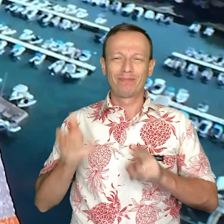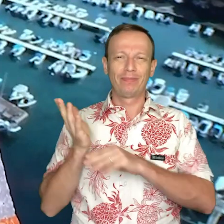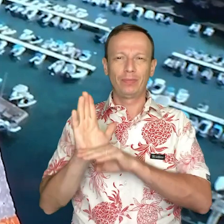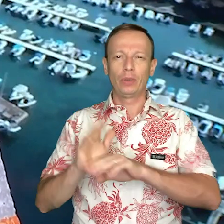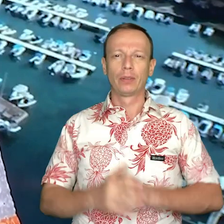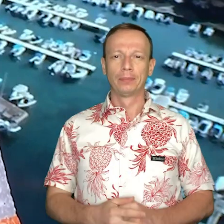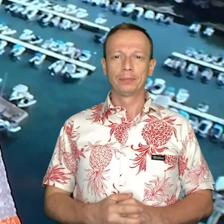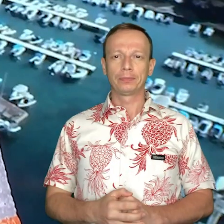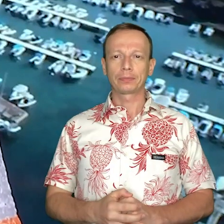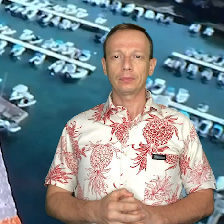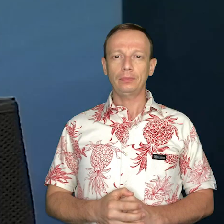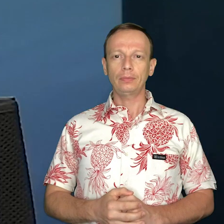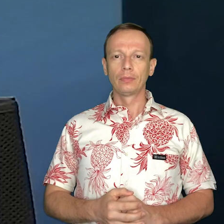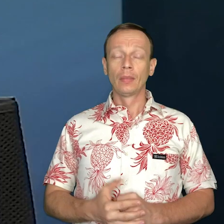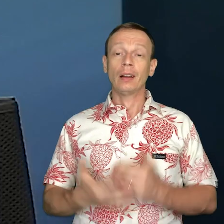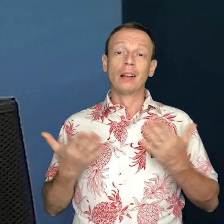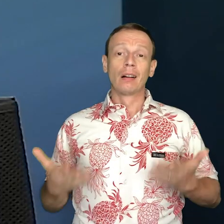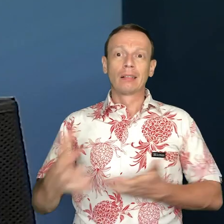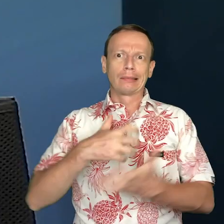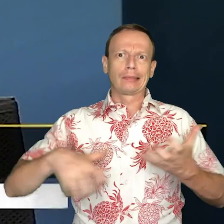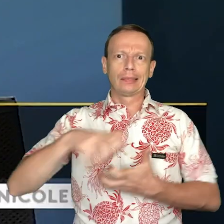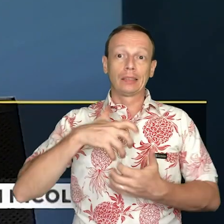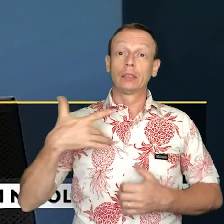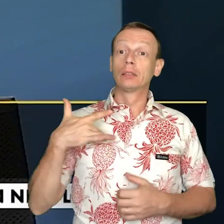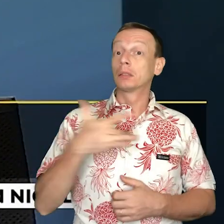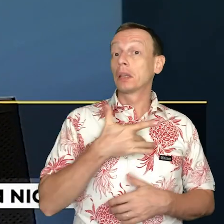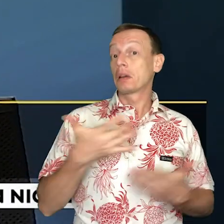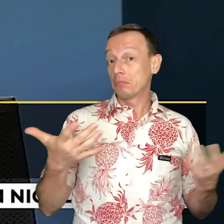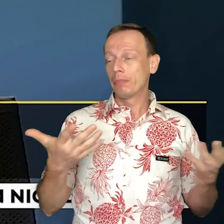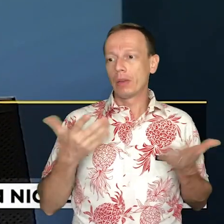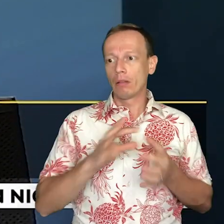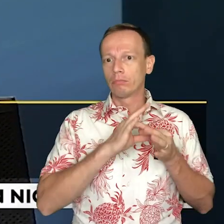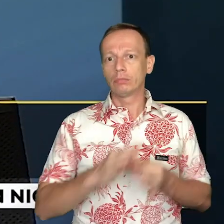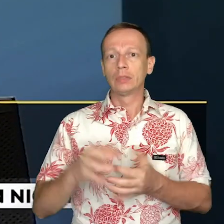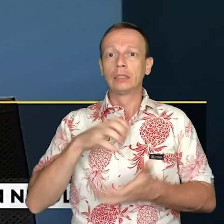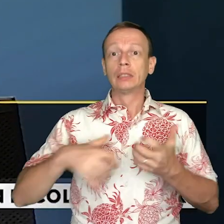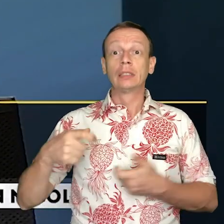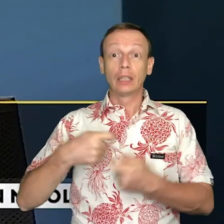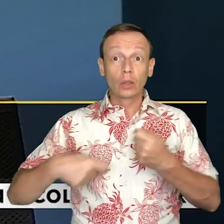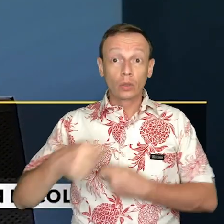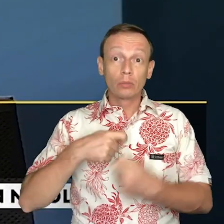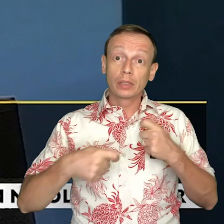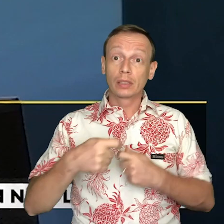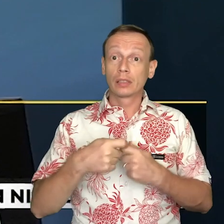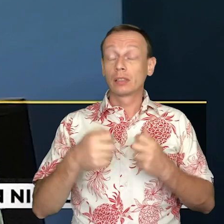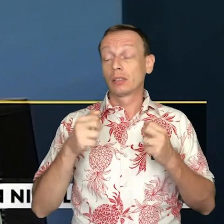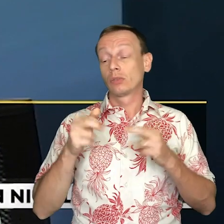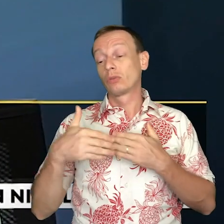extrait. Nous sommes entrés dans une période de crise sanitaire au départ, mais qui devient une crise économique